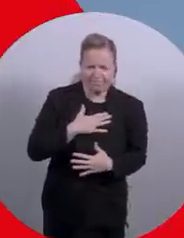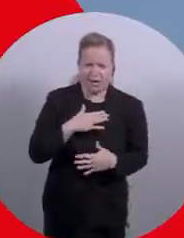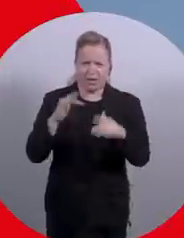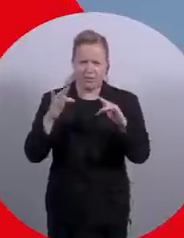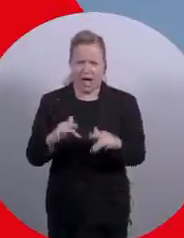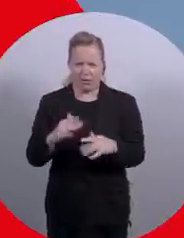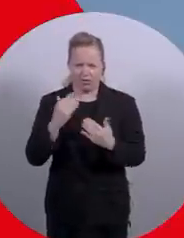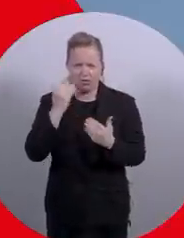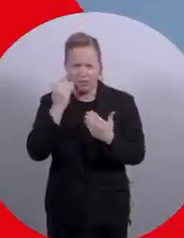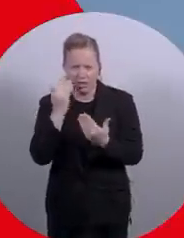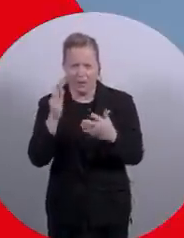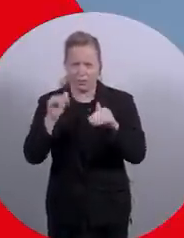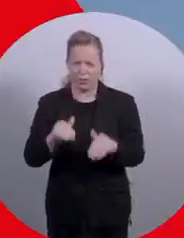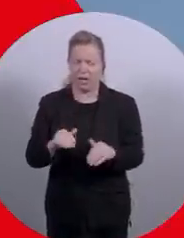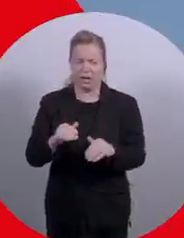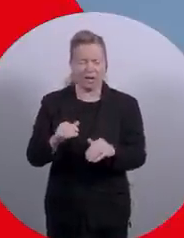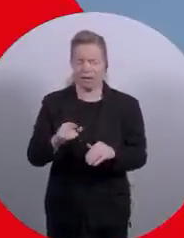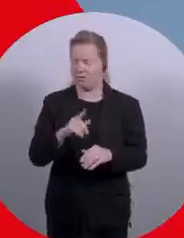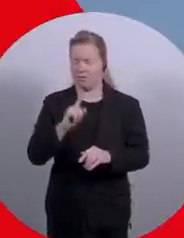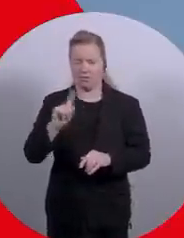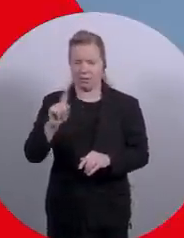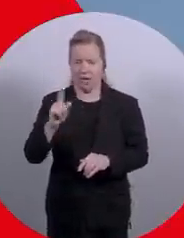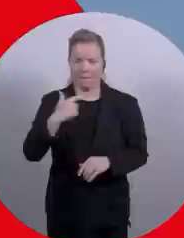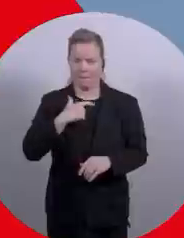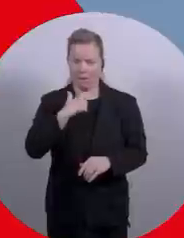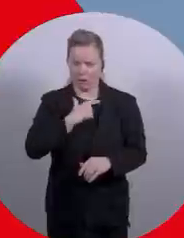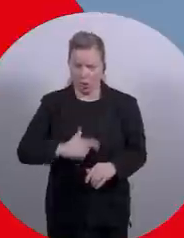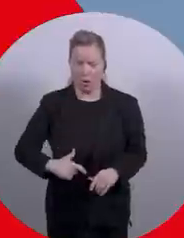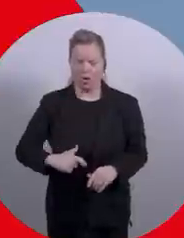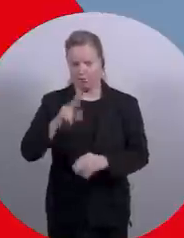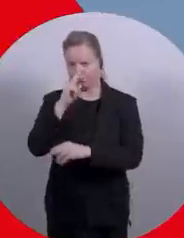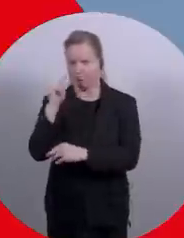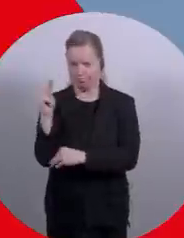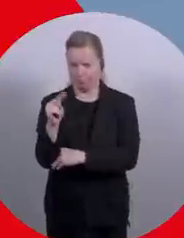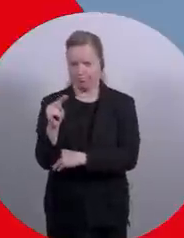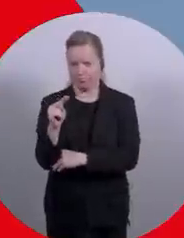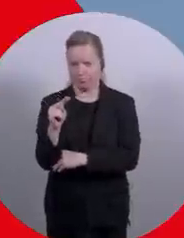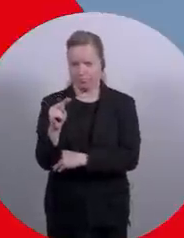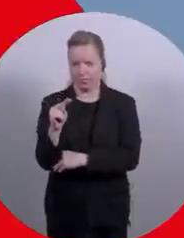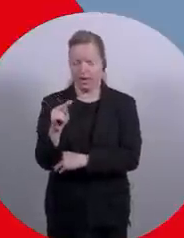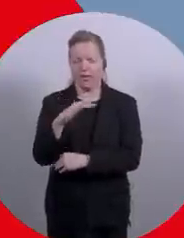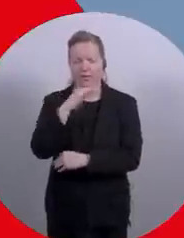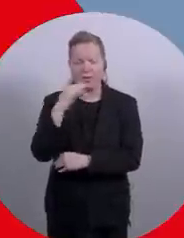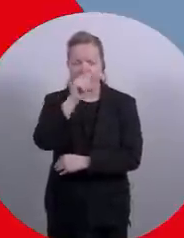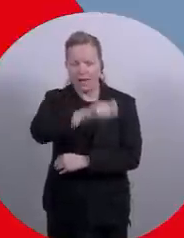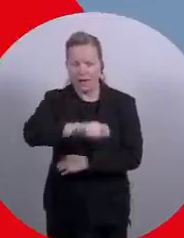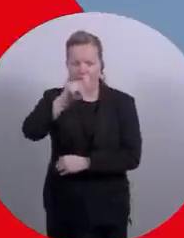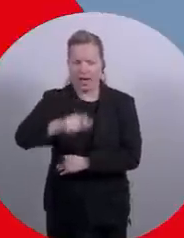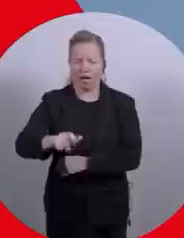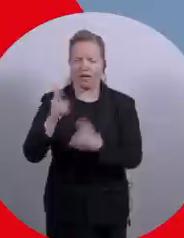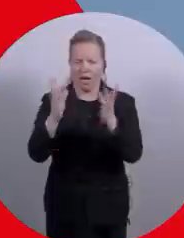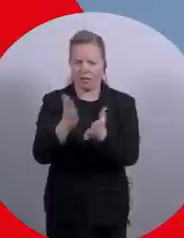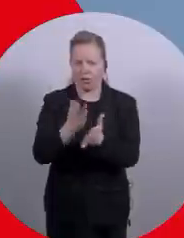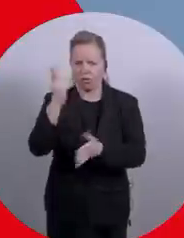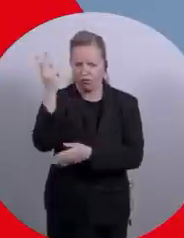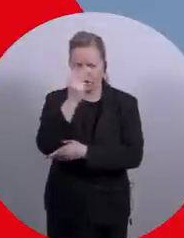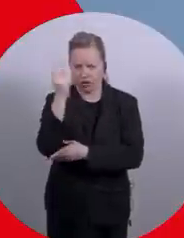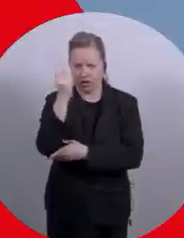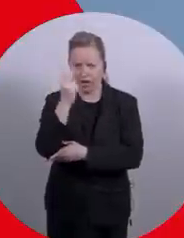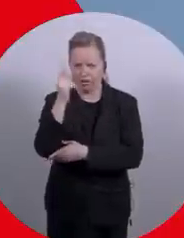in vielen Fragen ich sage euch noch was ganz aus einer persönlichen zugangserfahrung heraus die Bilder von euch vielleicht noch vollziehen können